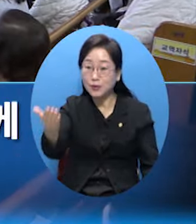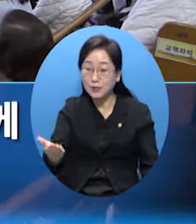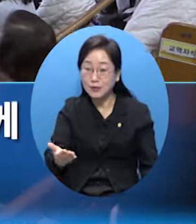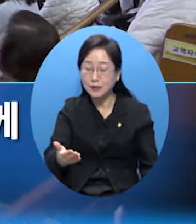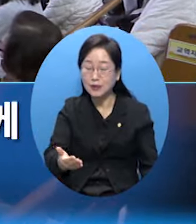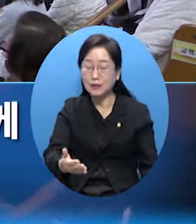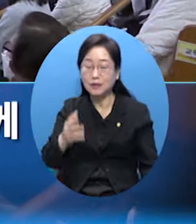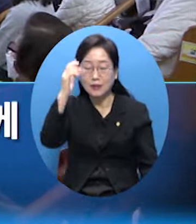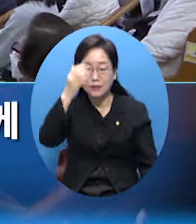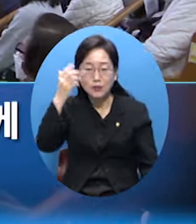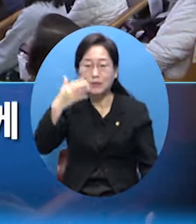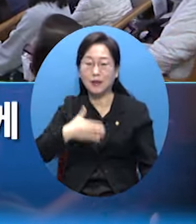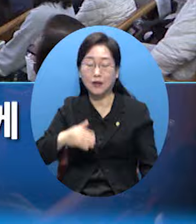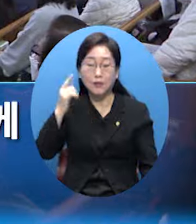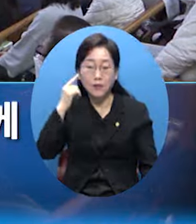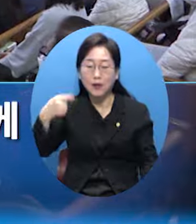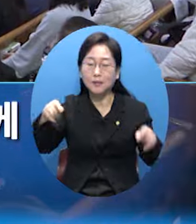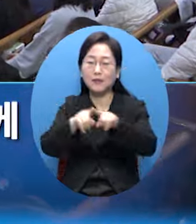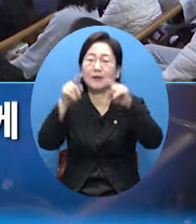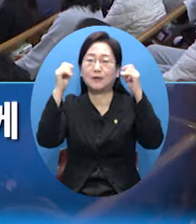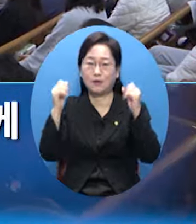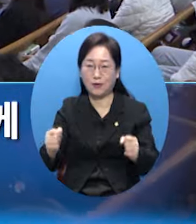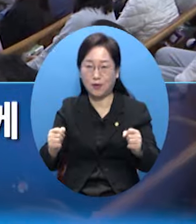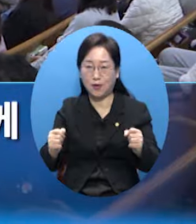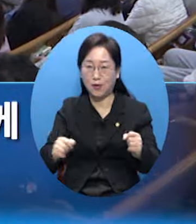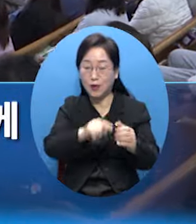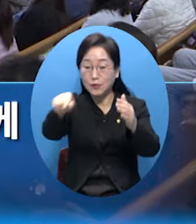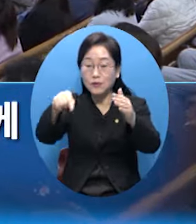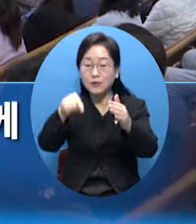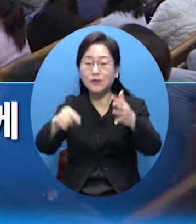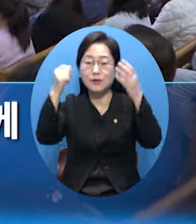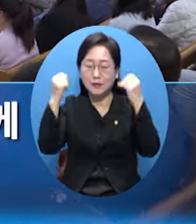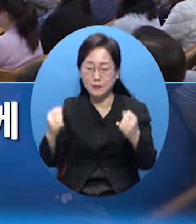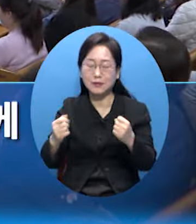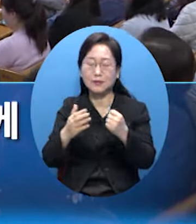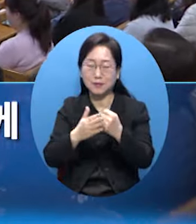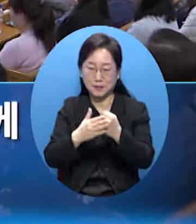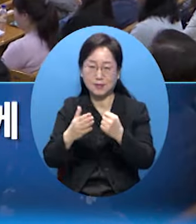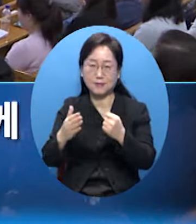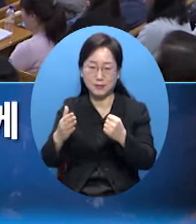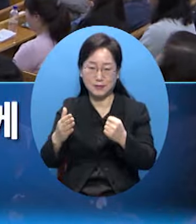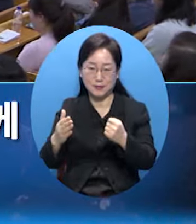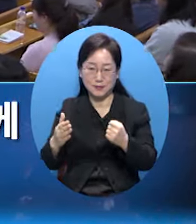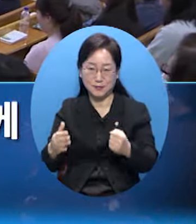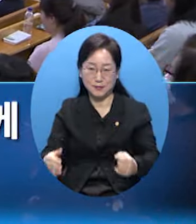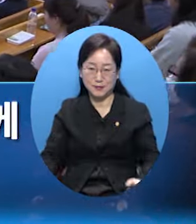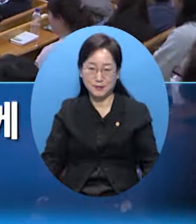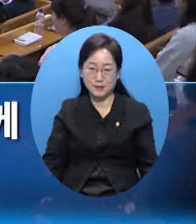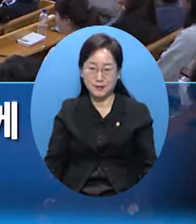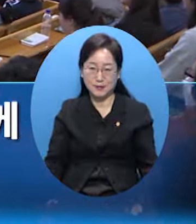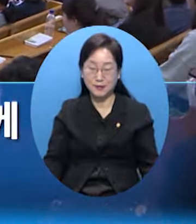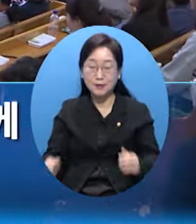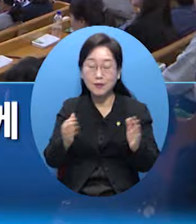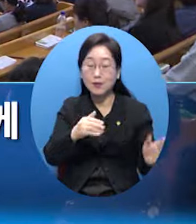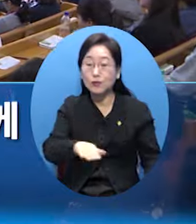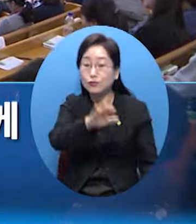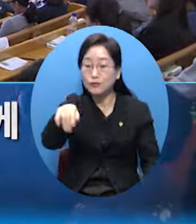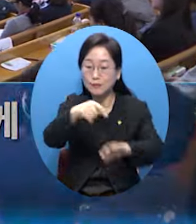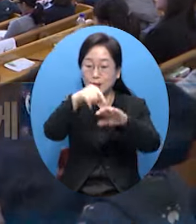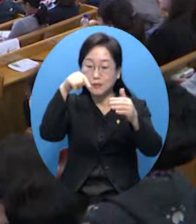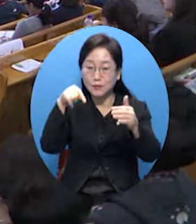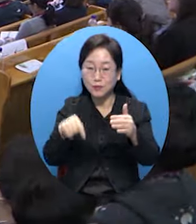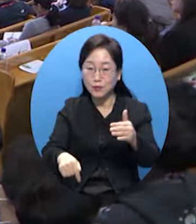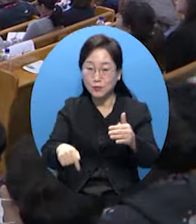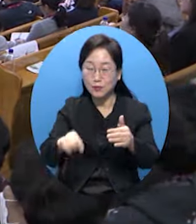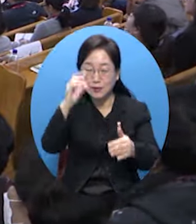그를 아나니 그는 너희와 함께 거하시며 너희로 속에 계시겠습니다. 그래서 우리가 우리 마음 가운데 와